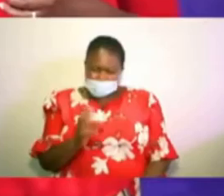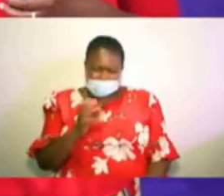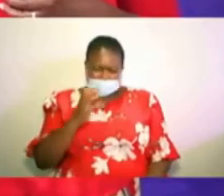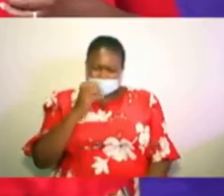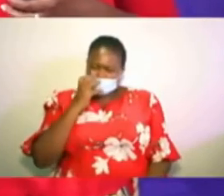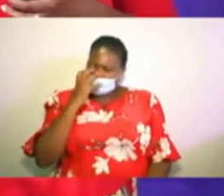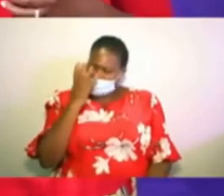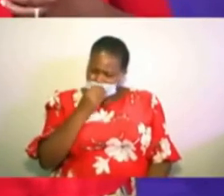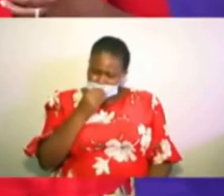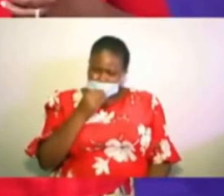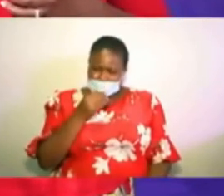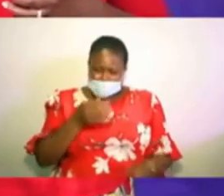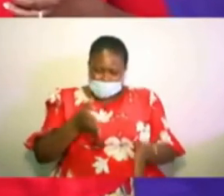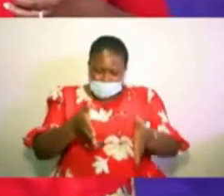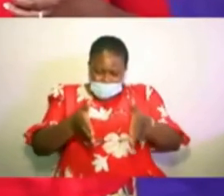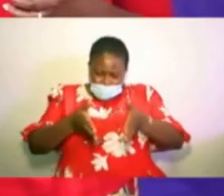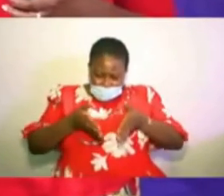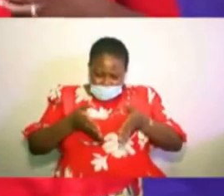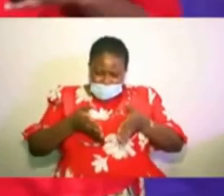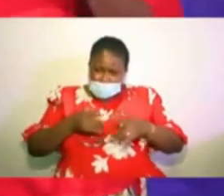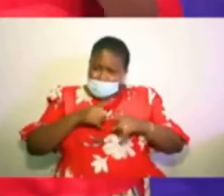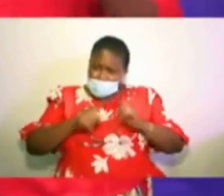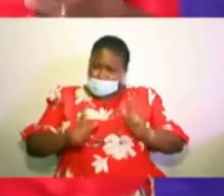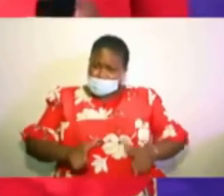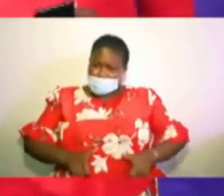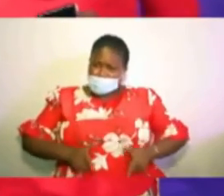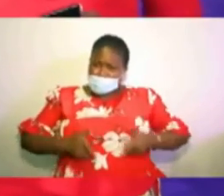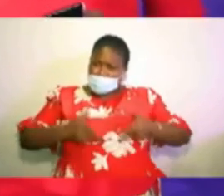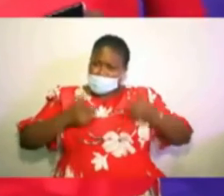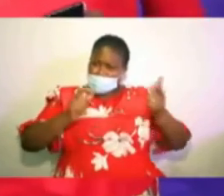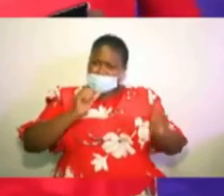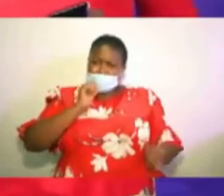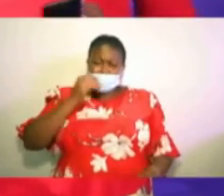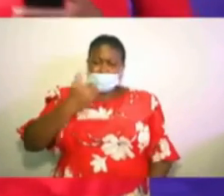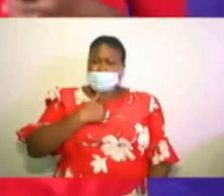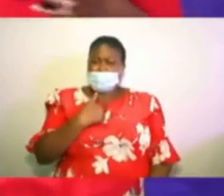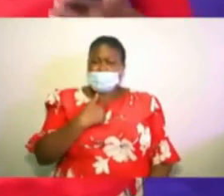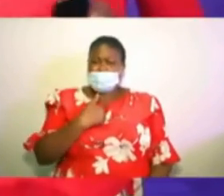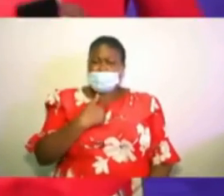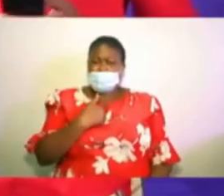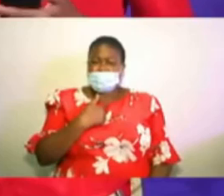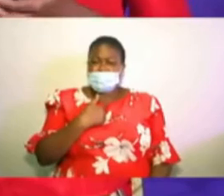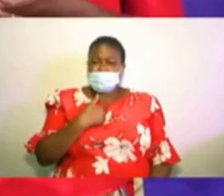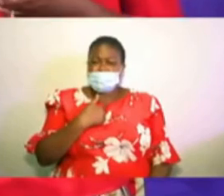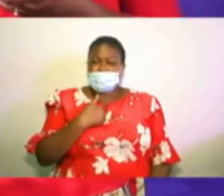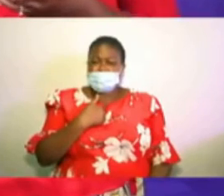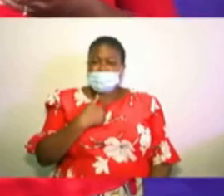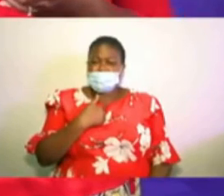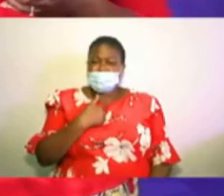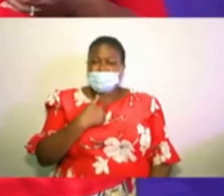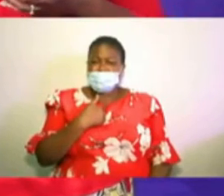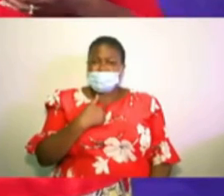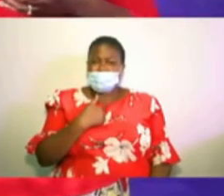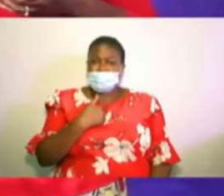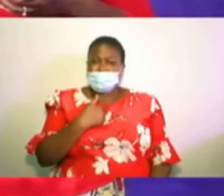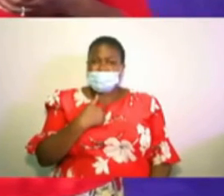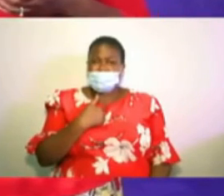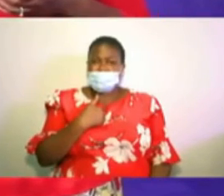he is, et donc, there was no life. Un beau créateur comme il était, il n'y avait pas de vie.